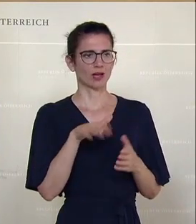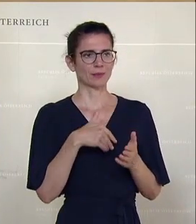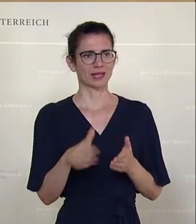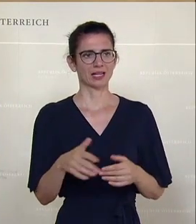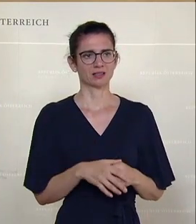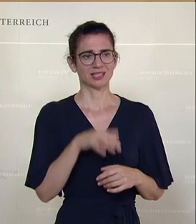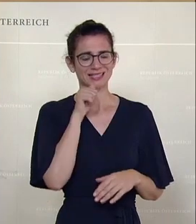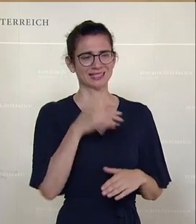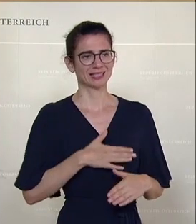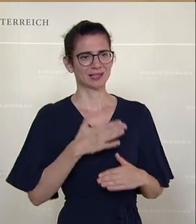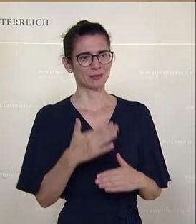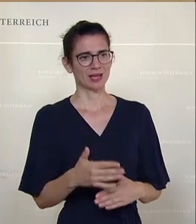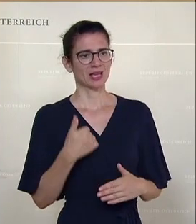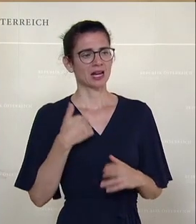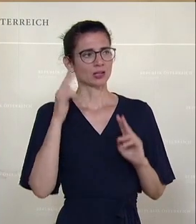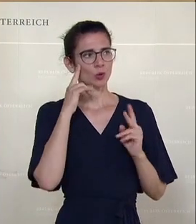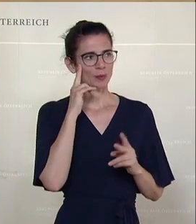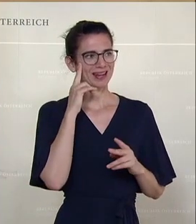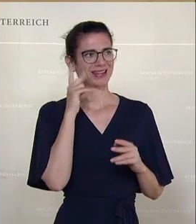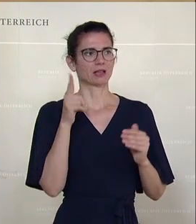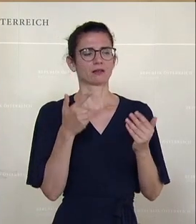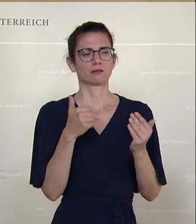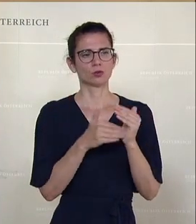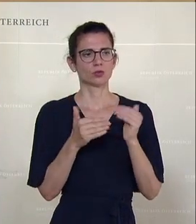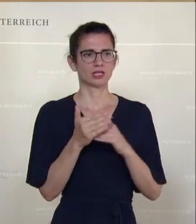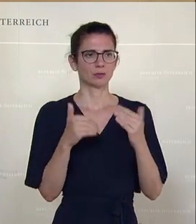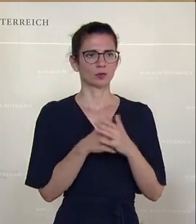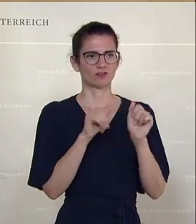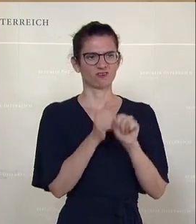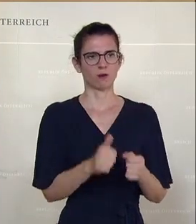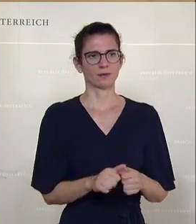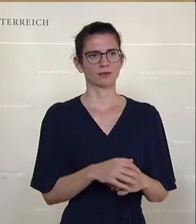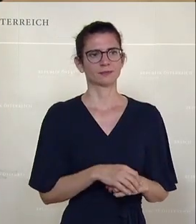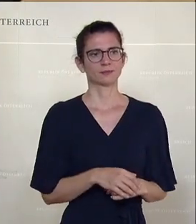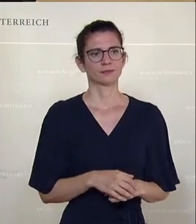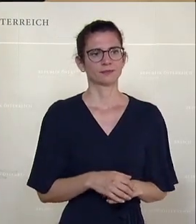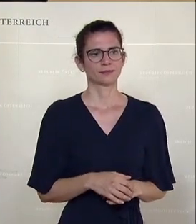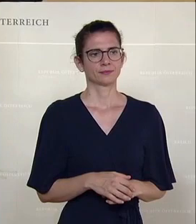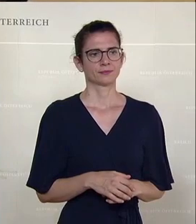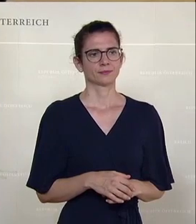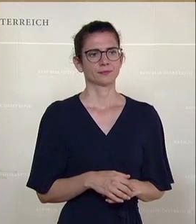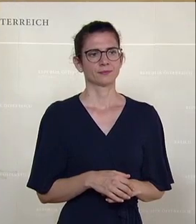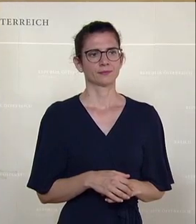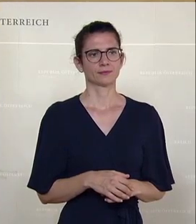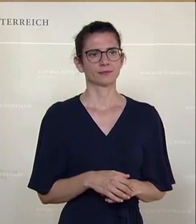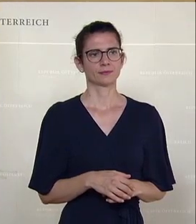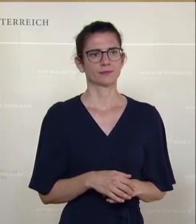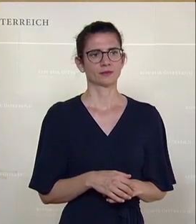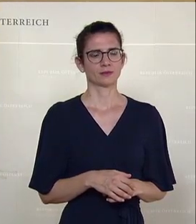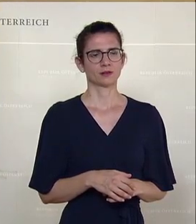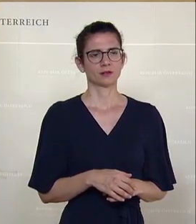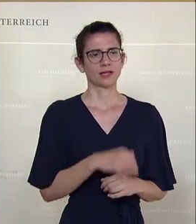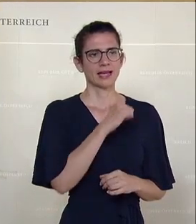nicht einmal bereit, nachzudenken über das Ganze. Eines noch zu sagen, da sollen sie sich im